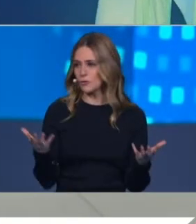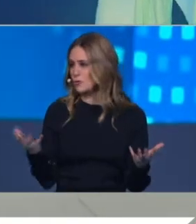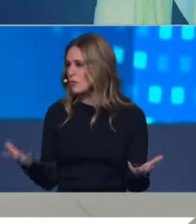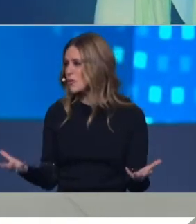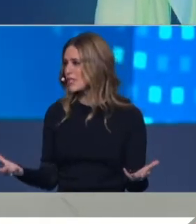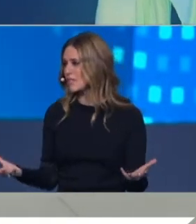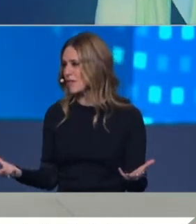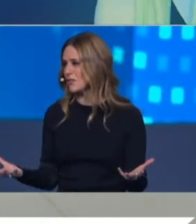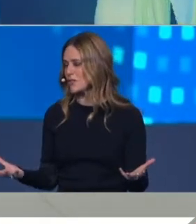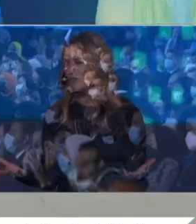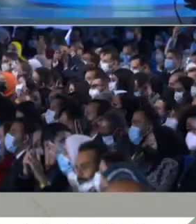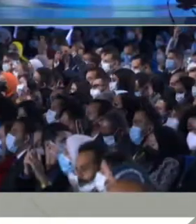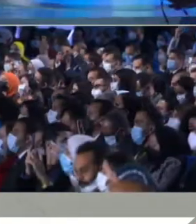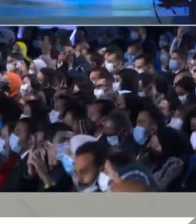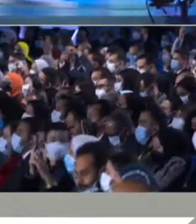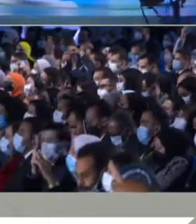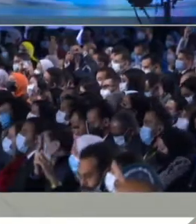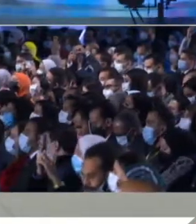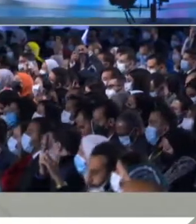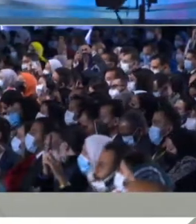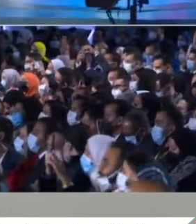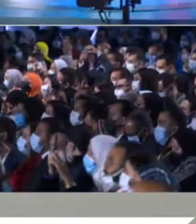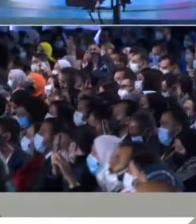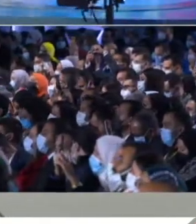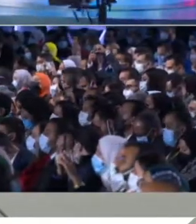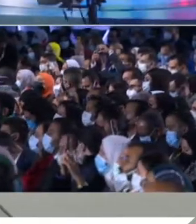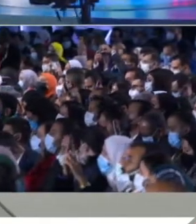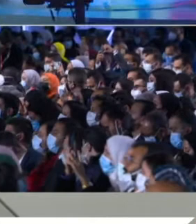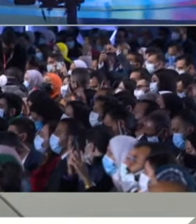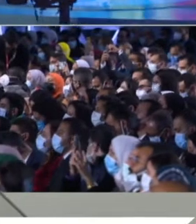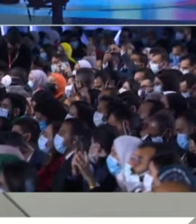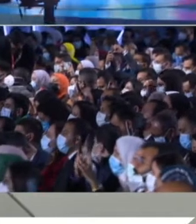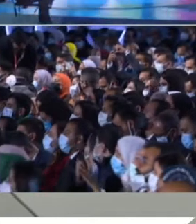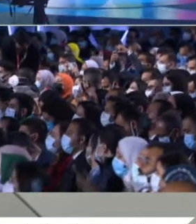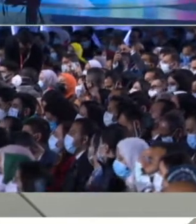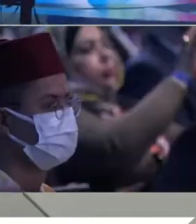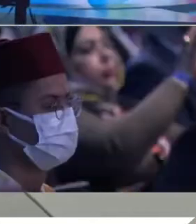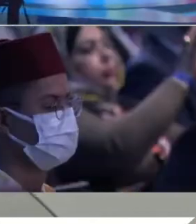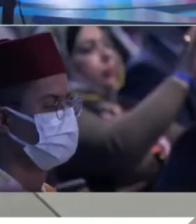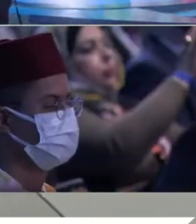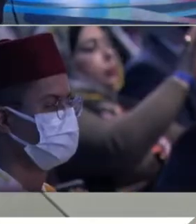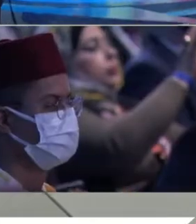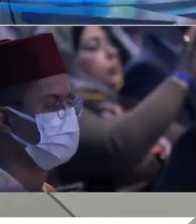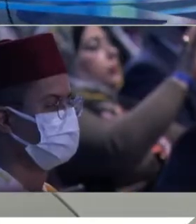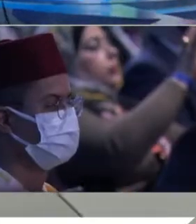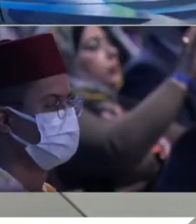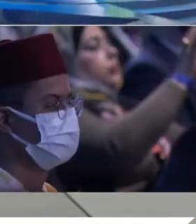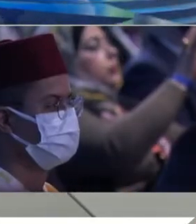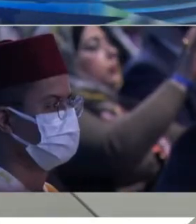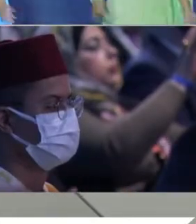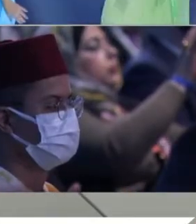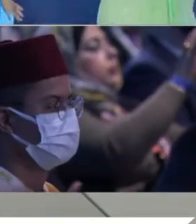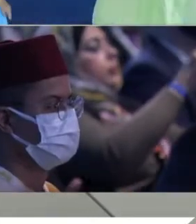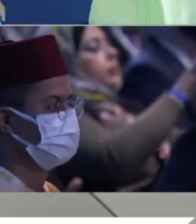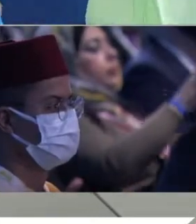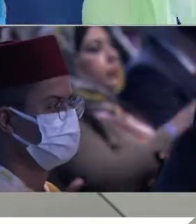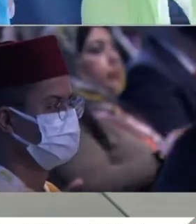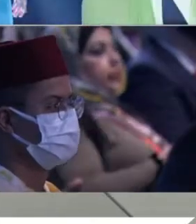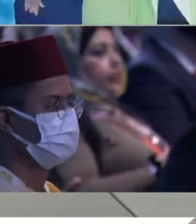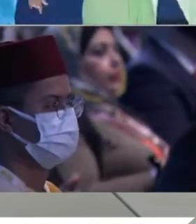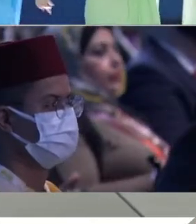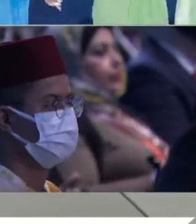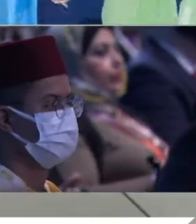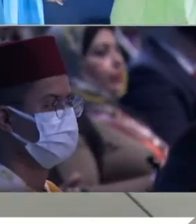طب باعتبار كمان انك انت اشتغلت على ملفات التنميه المستدامه، فده بيخلي انه الحديث زي ما يتقال لي اكتر من